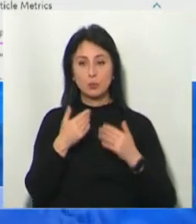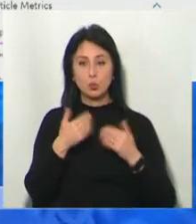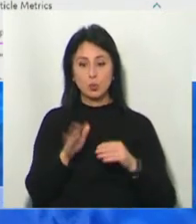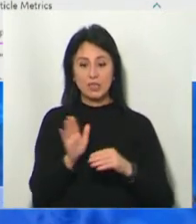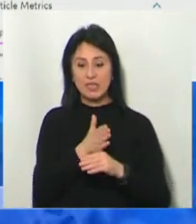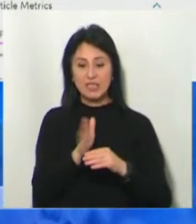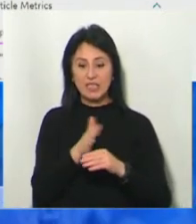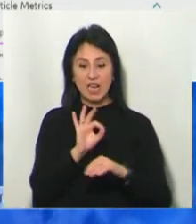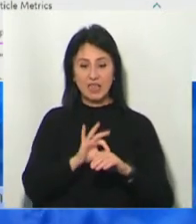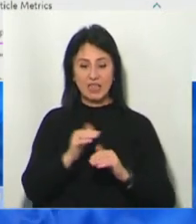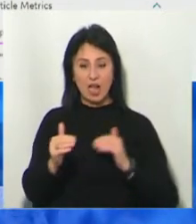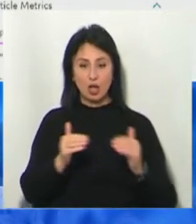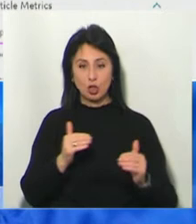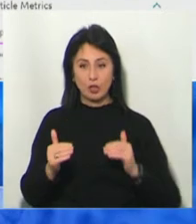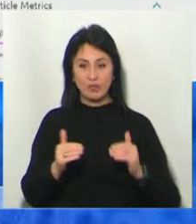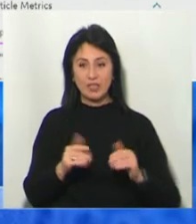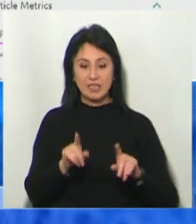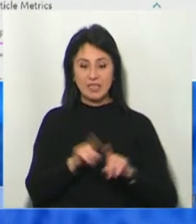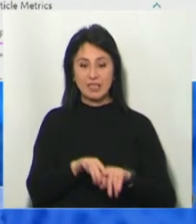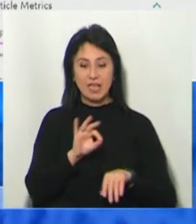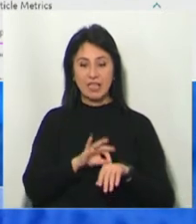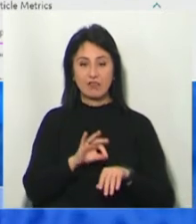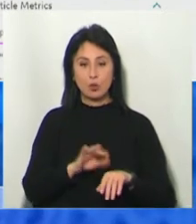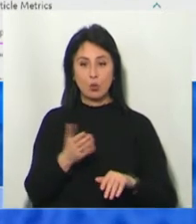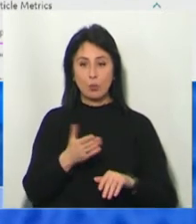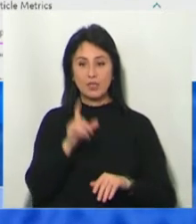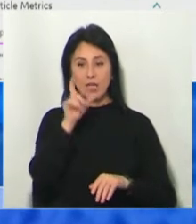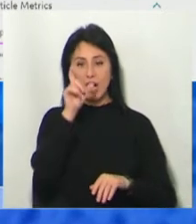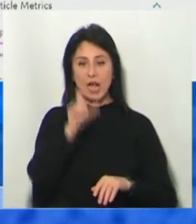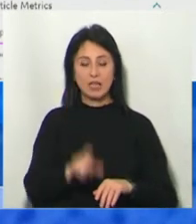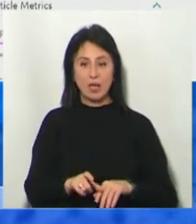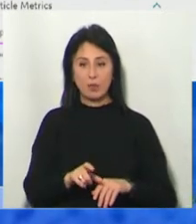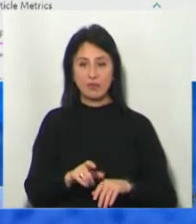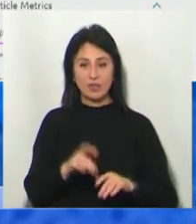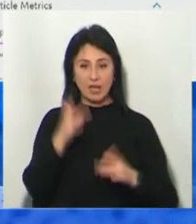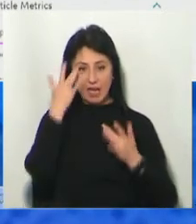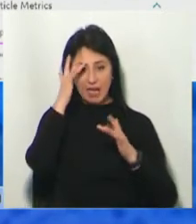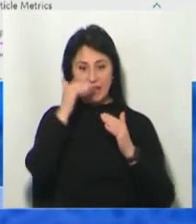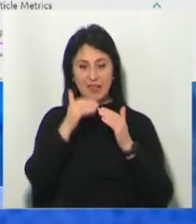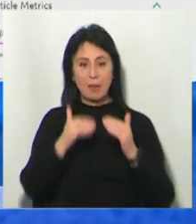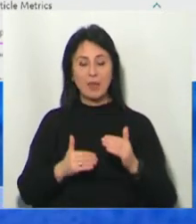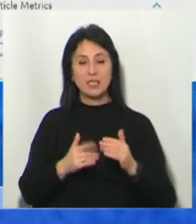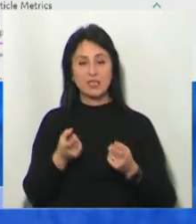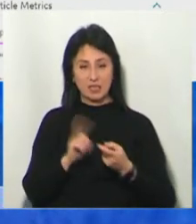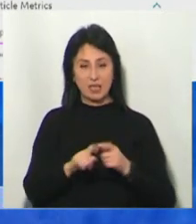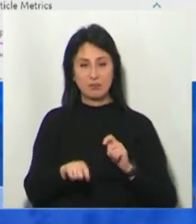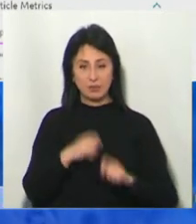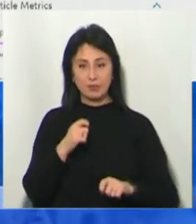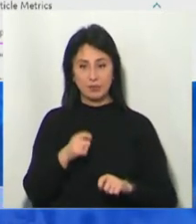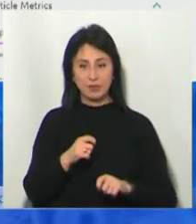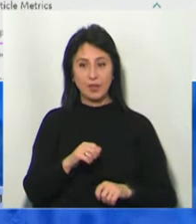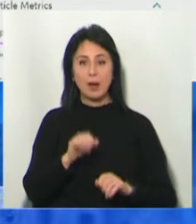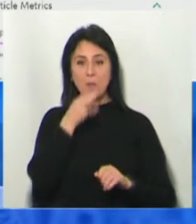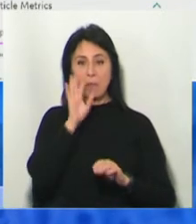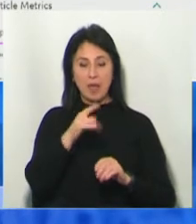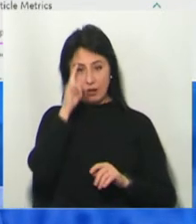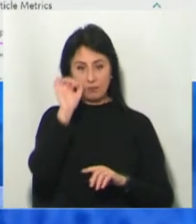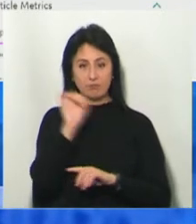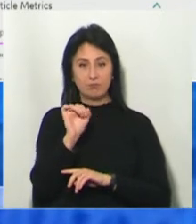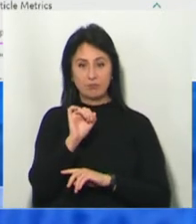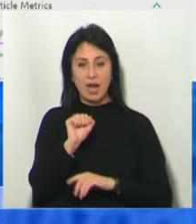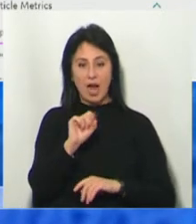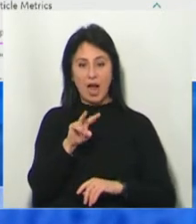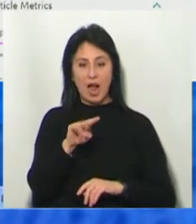უკვე ცალკეულ დიაგნოზებზე. Ისეთ დიაგნოზებზე, რომელსაც ადამიანი დემენციამდე მიჰყავს და ვითარდება ალცჰაიმერის